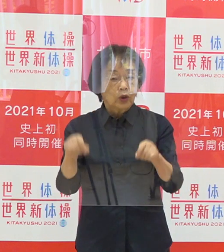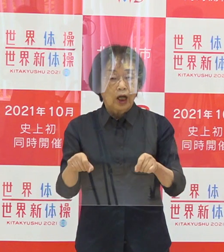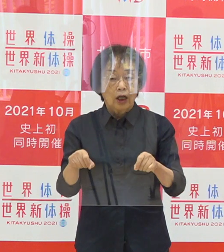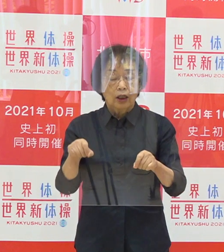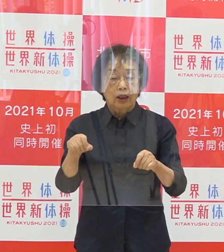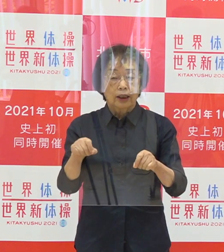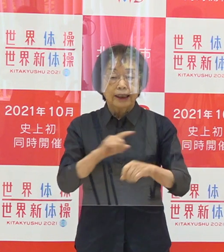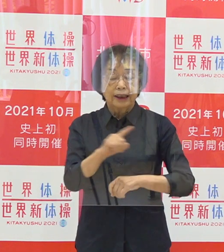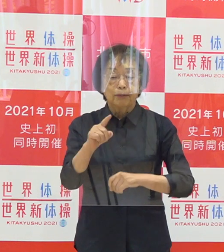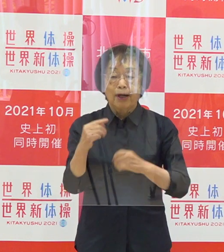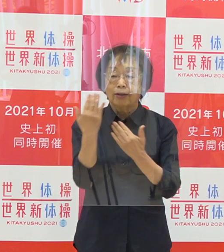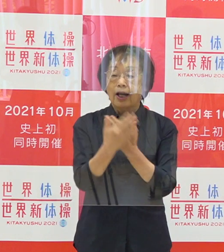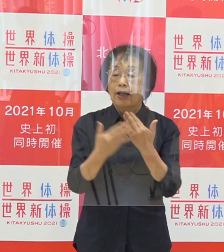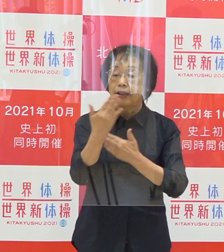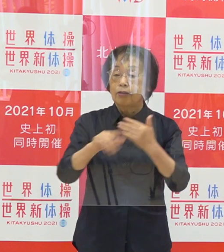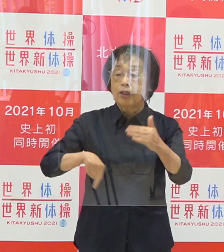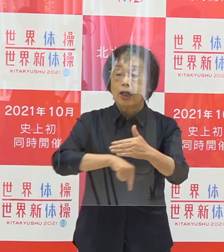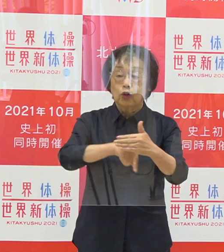内容としては